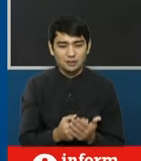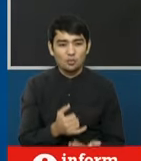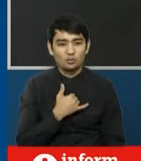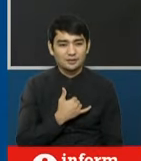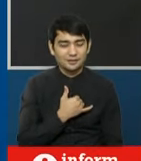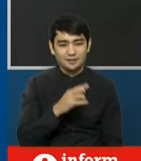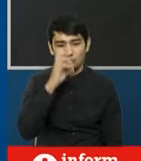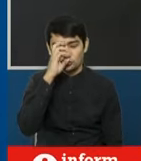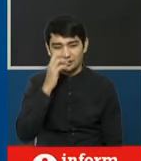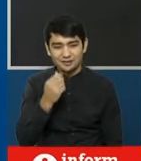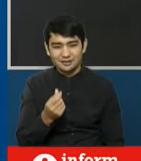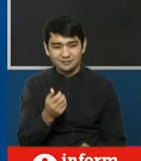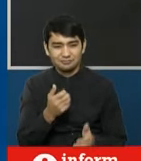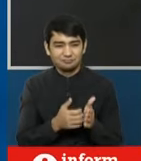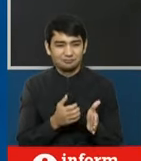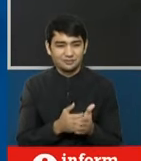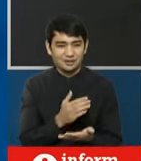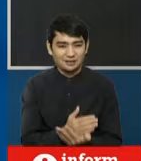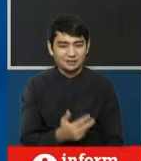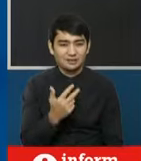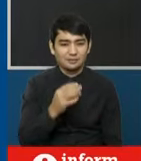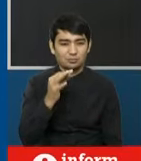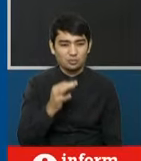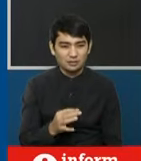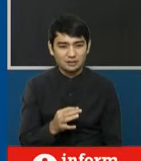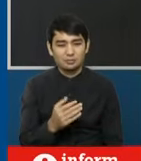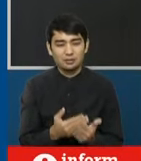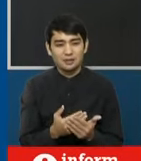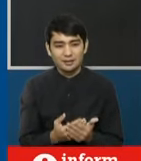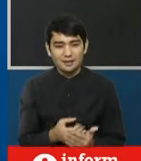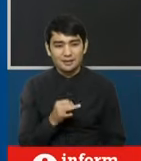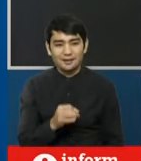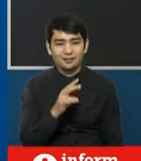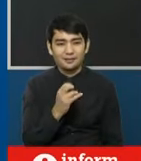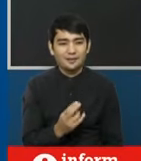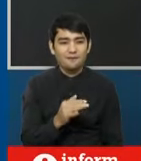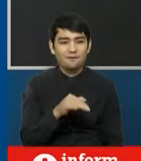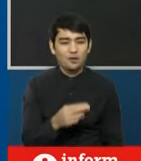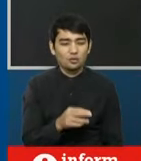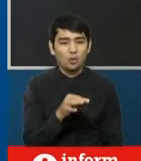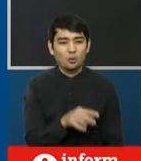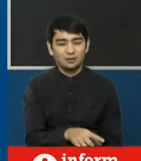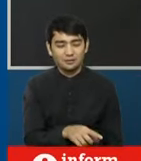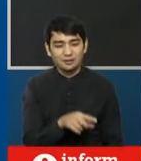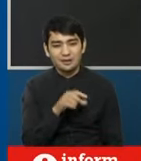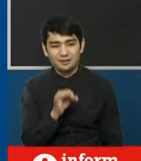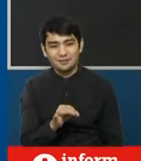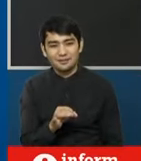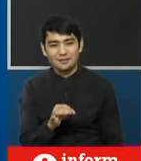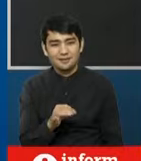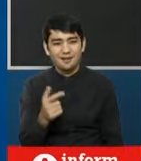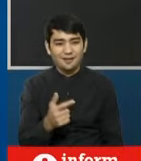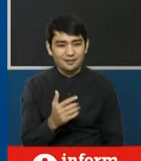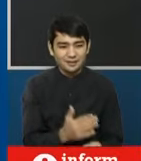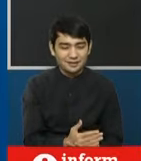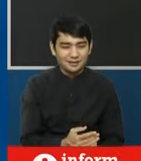бюджеттің тапшылығының 30%-дан жуығы ол мынау ұлттық қордан бөлінетін кепілдендірілген және мақсатты